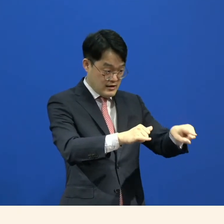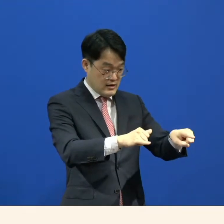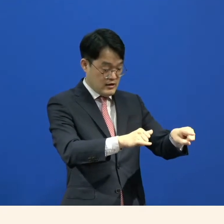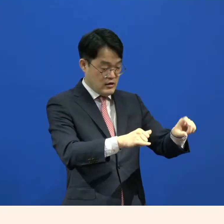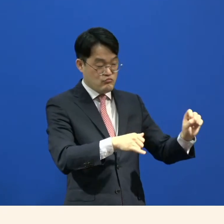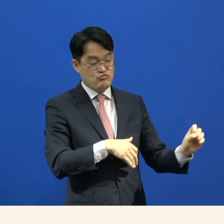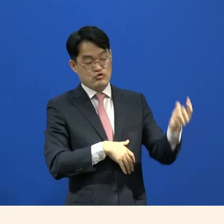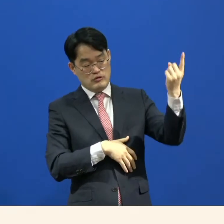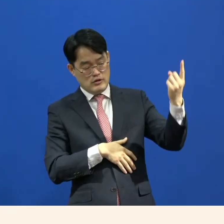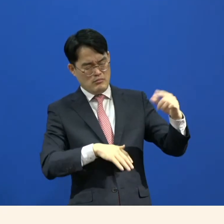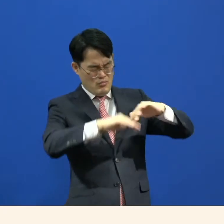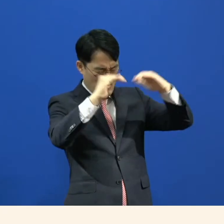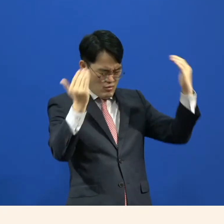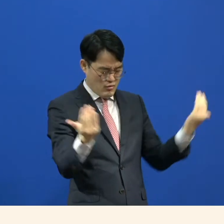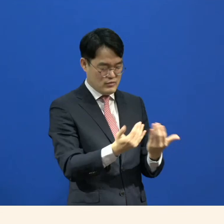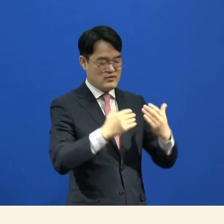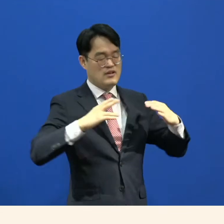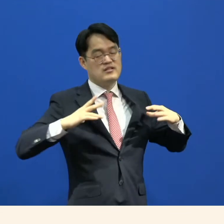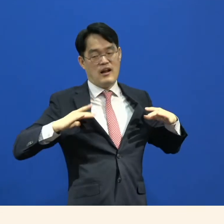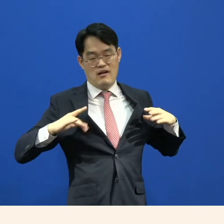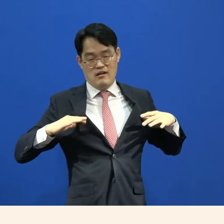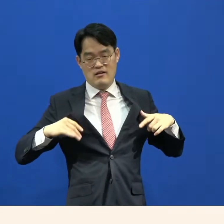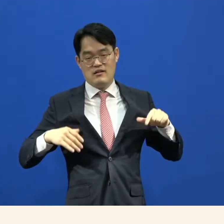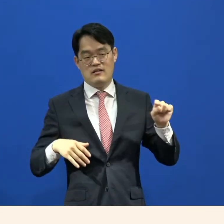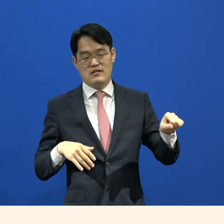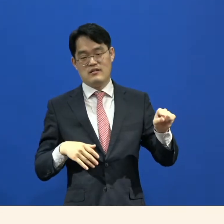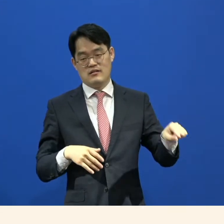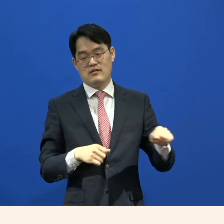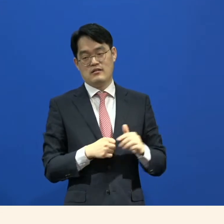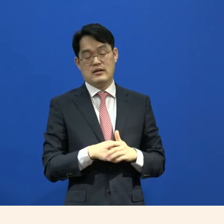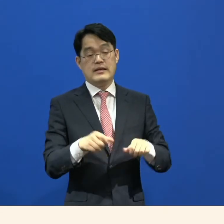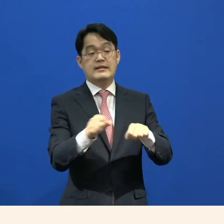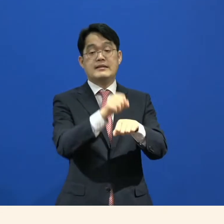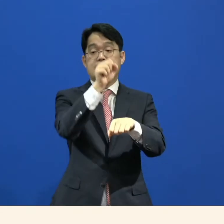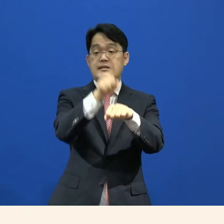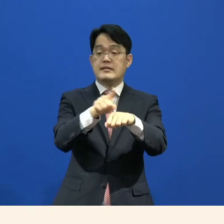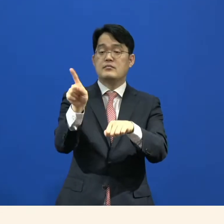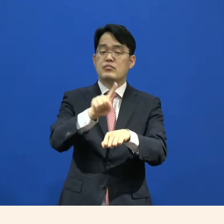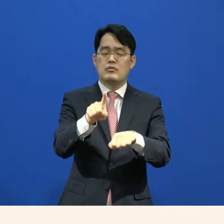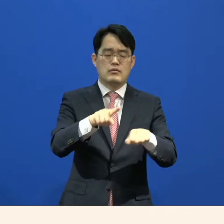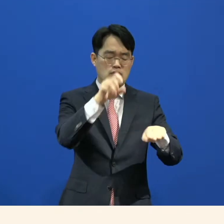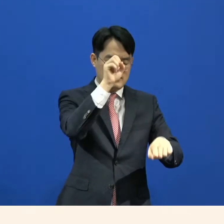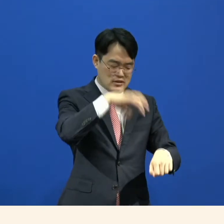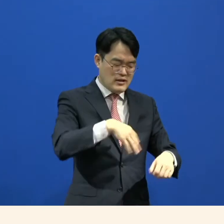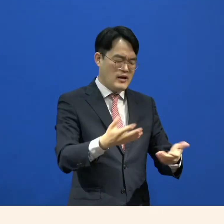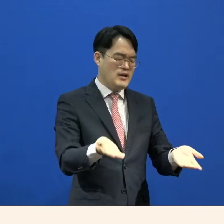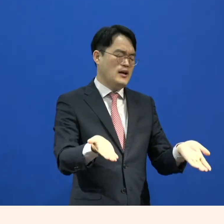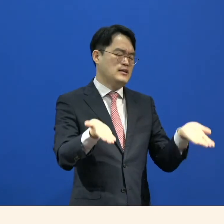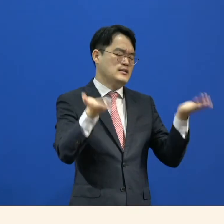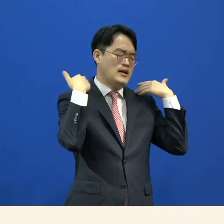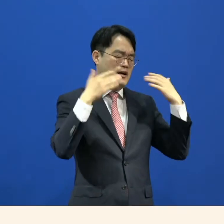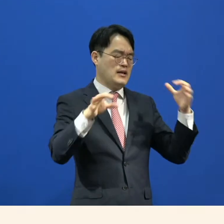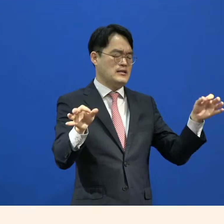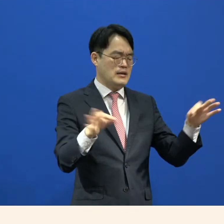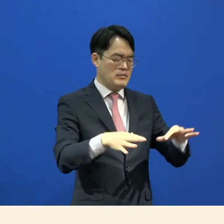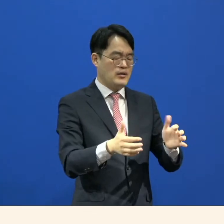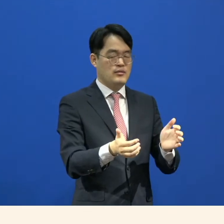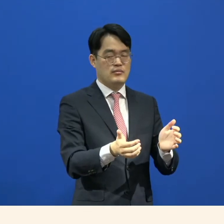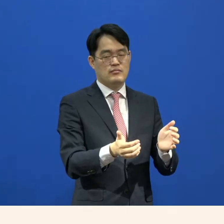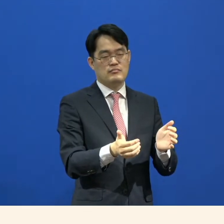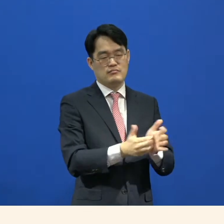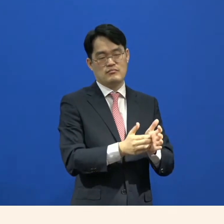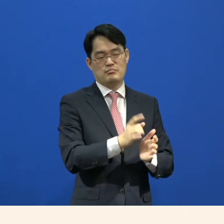것이다. 그런데 이 자랑들의 특징이 뭐냐? 다 지나가는 것이다.